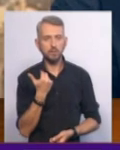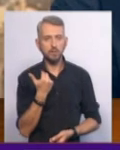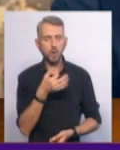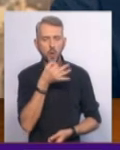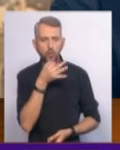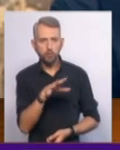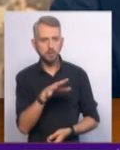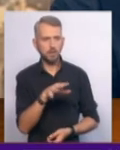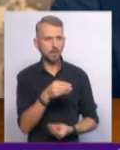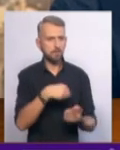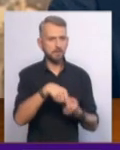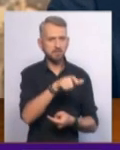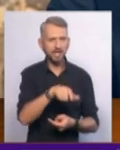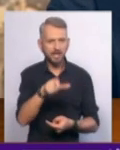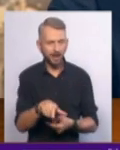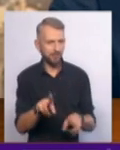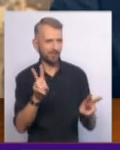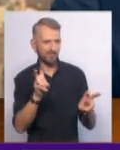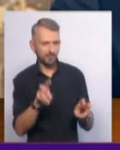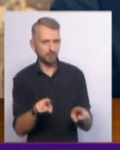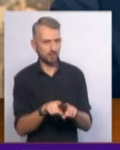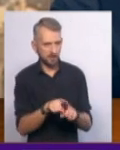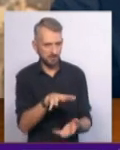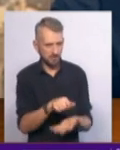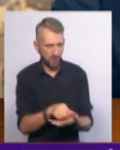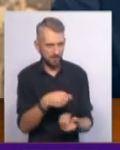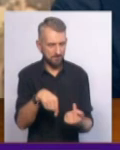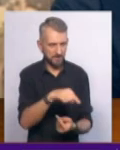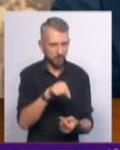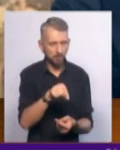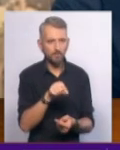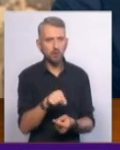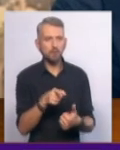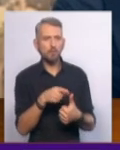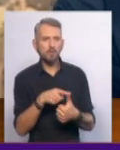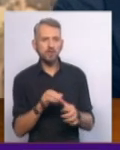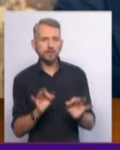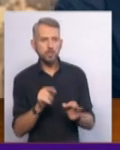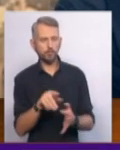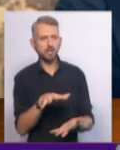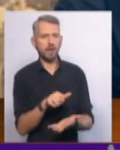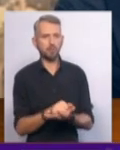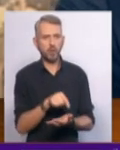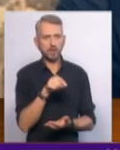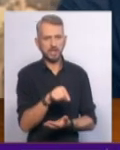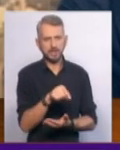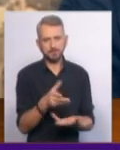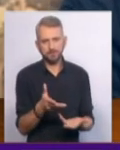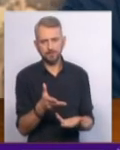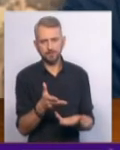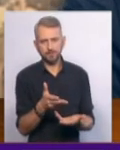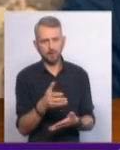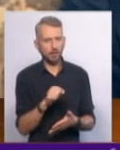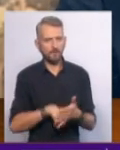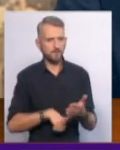будь-які підприємці, так звані, от таким бізнесом займаються, вони по-перше, звичайно ж, вони займаються цим